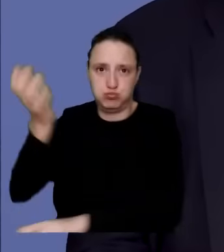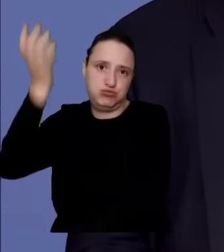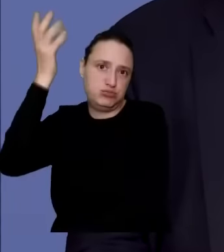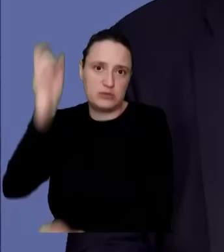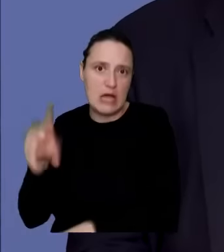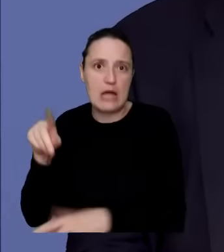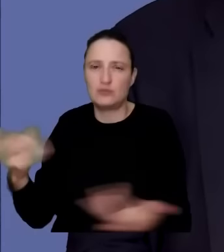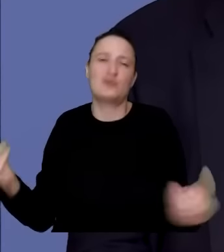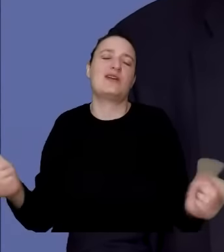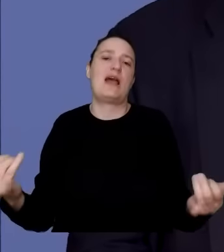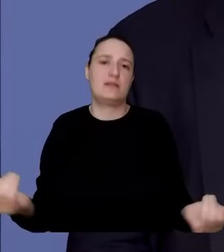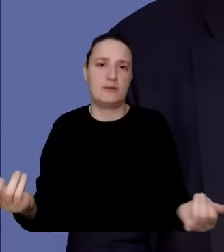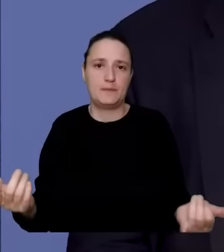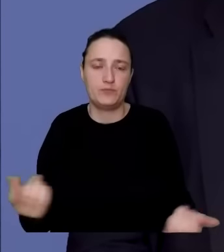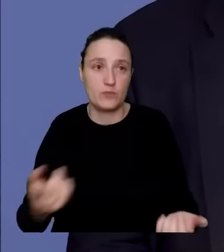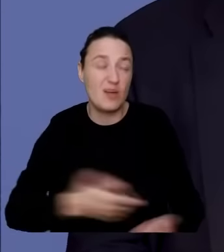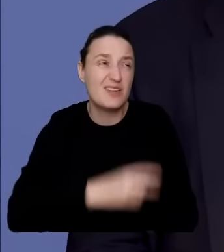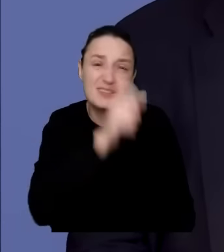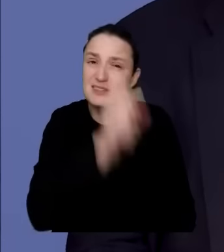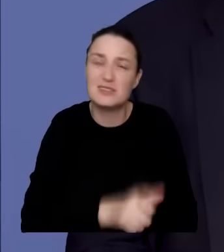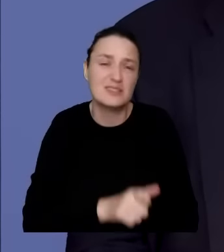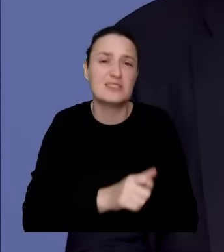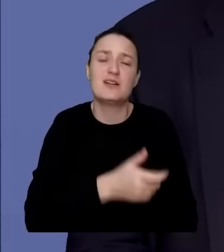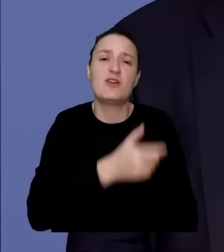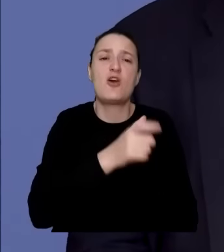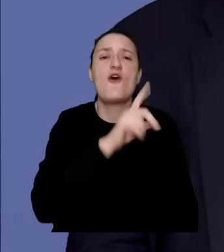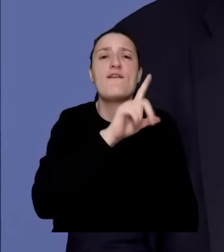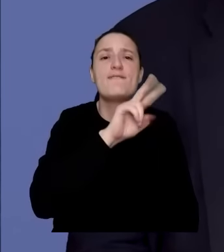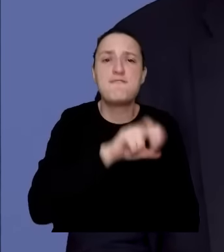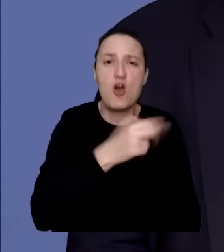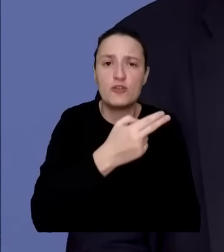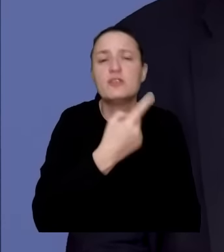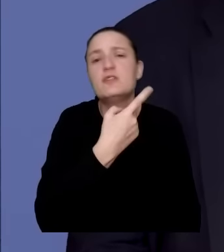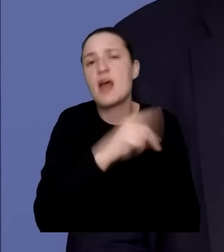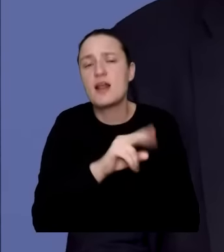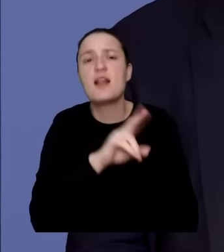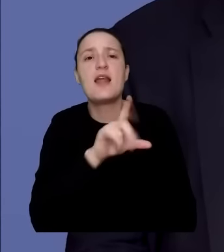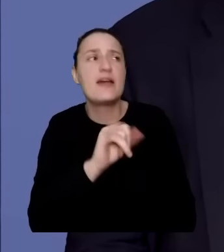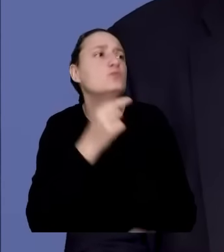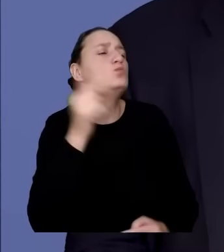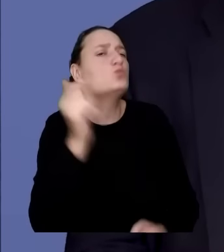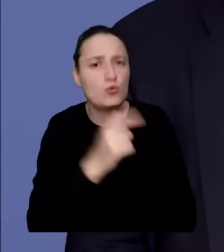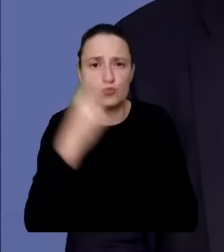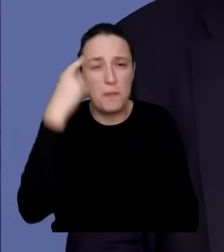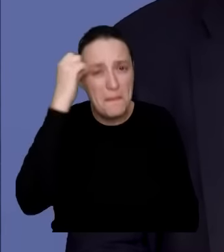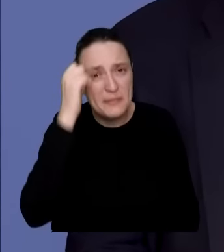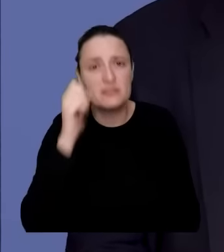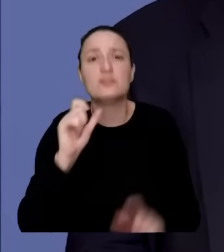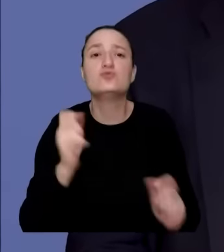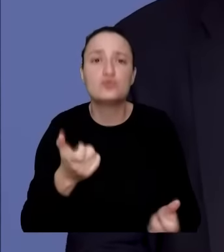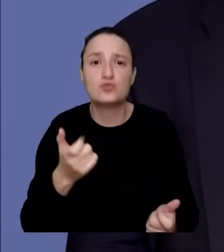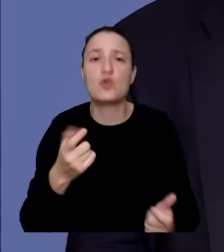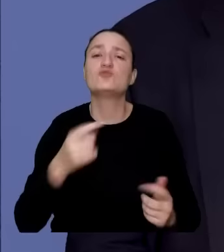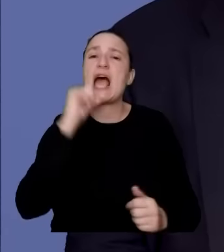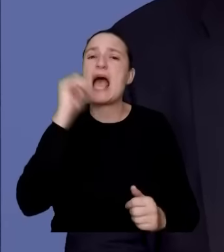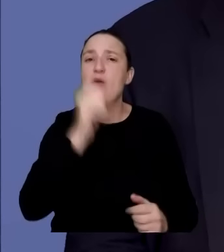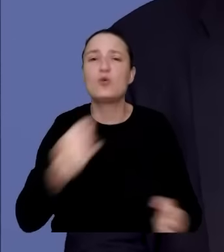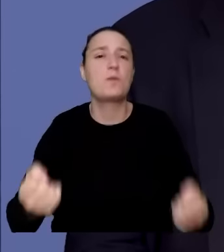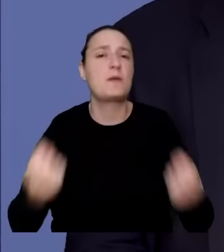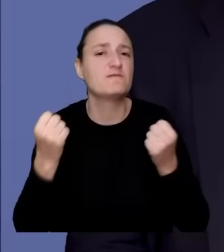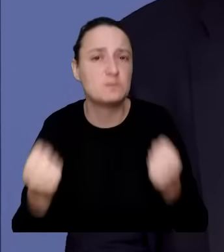von der leen czy w ogóle Parlament Europejski musi wziąć pod uwagę to żeby siłą Europy